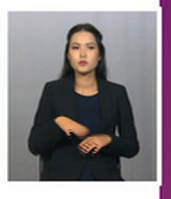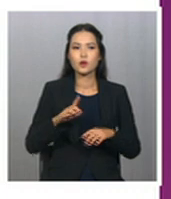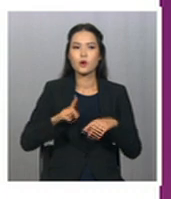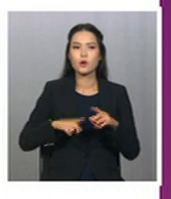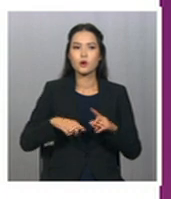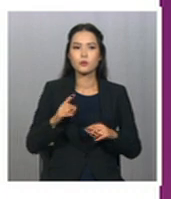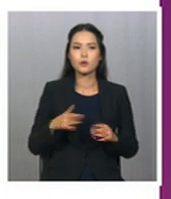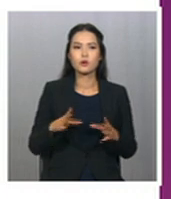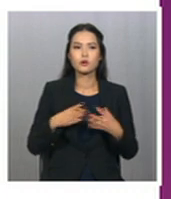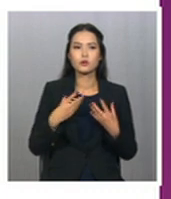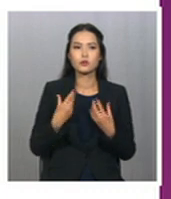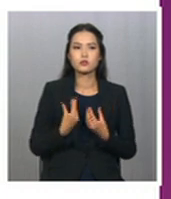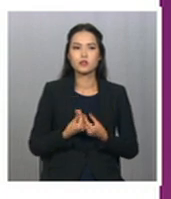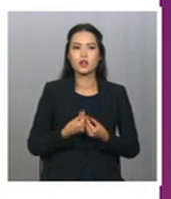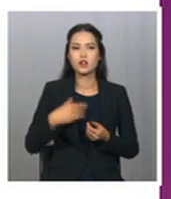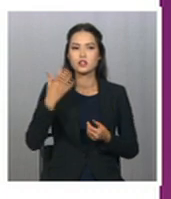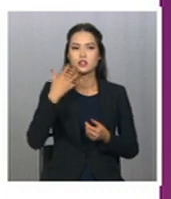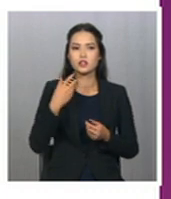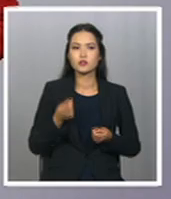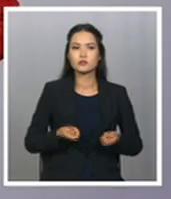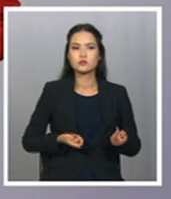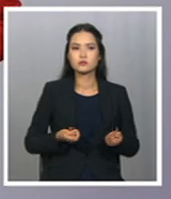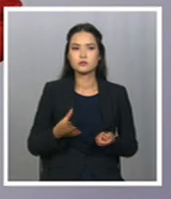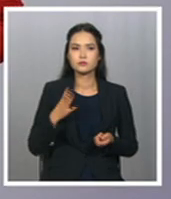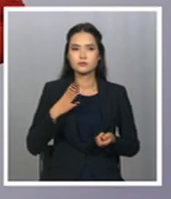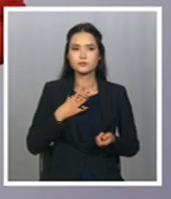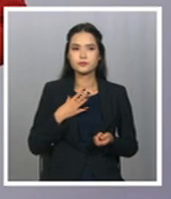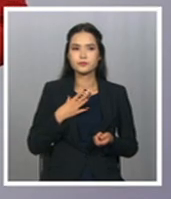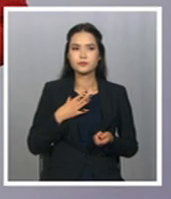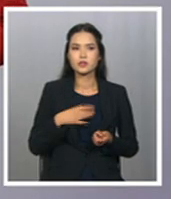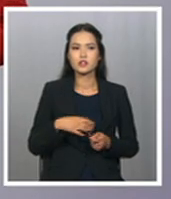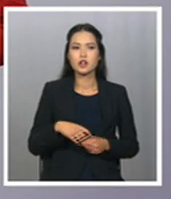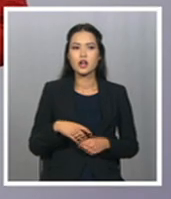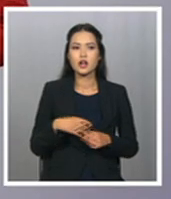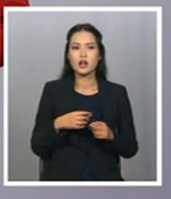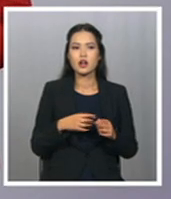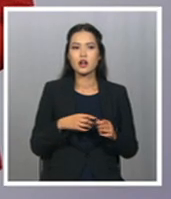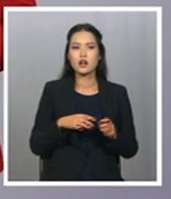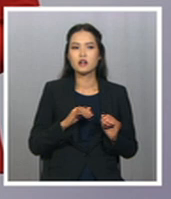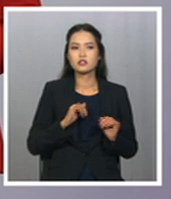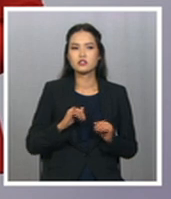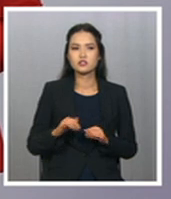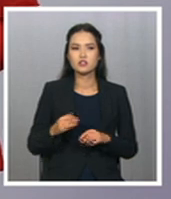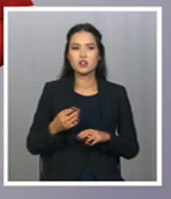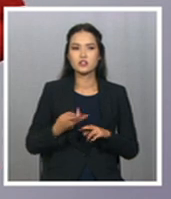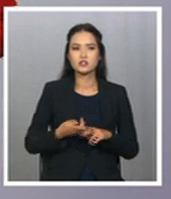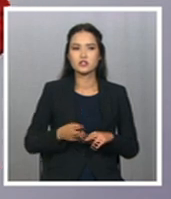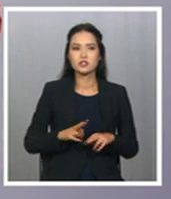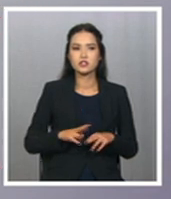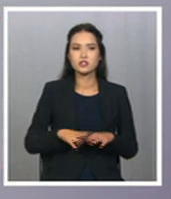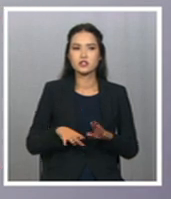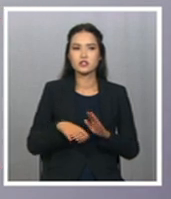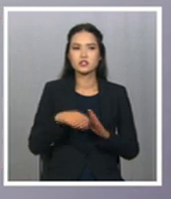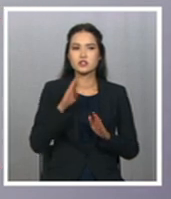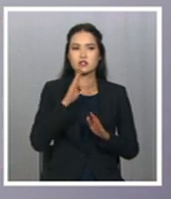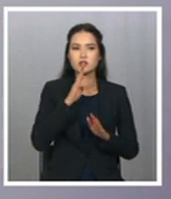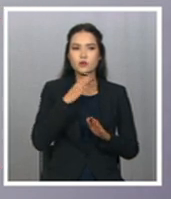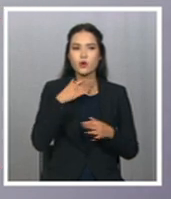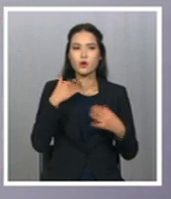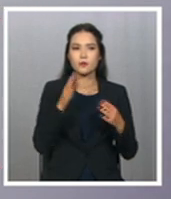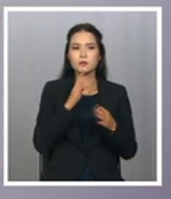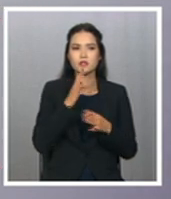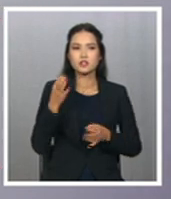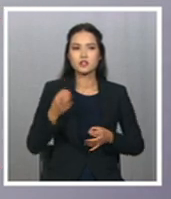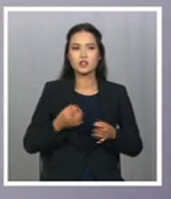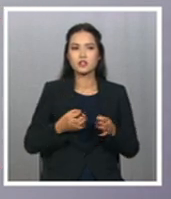Отбасын құруында да жеңгесінің рөлі басым болған. Нашар жеңгенің ықпалы көп қыздың тағдырына